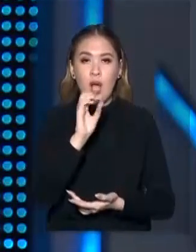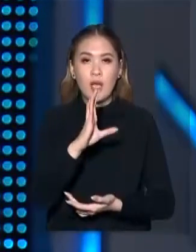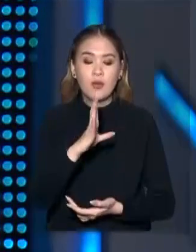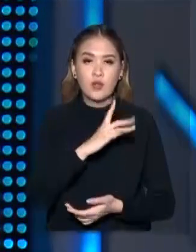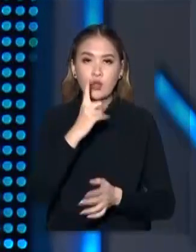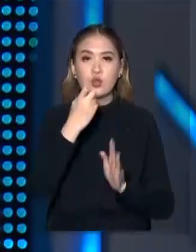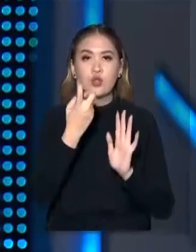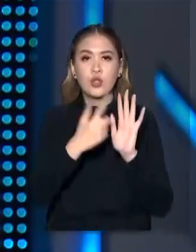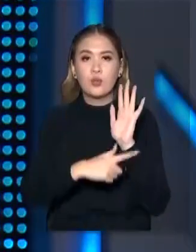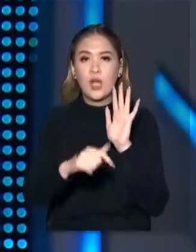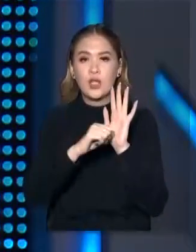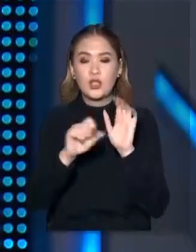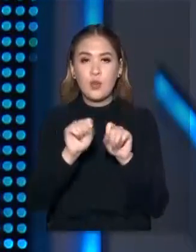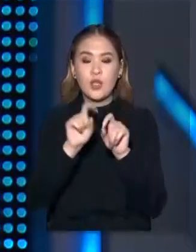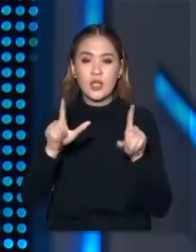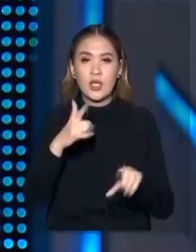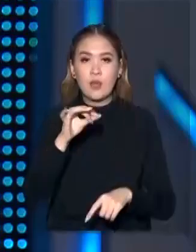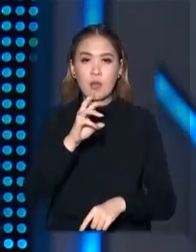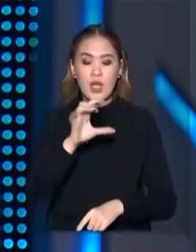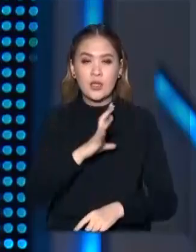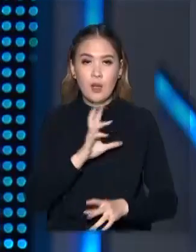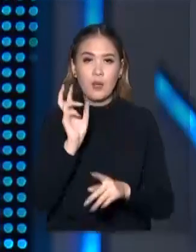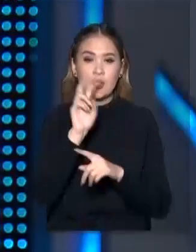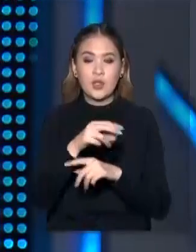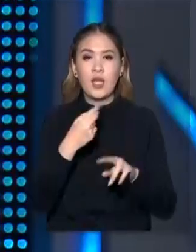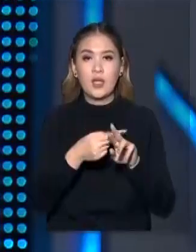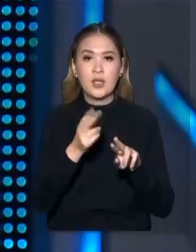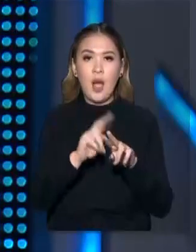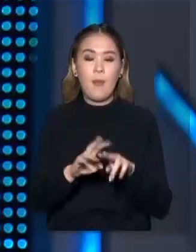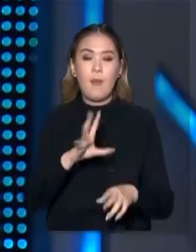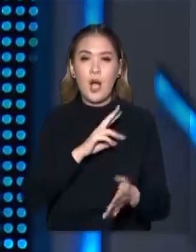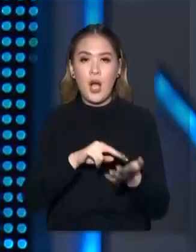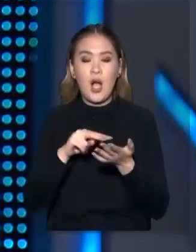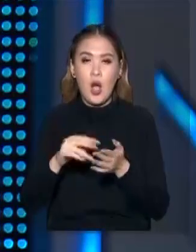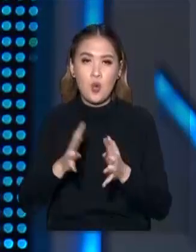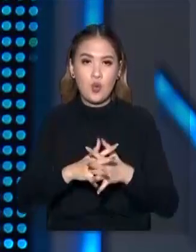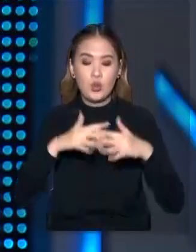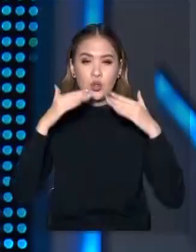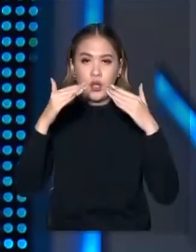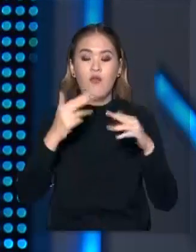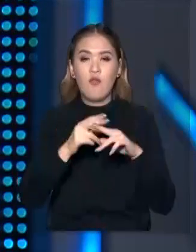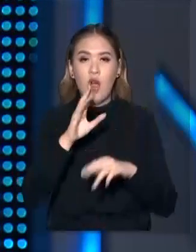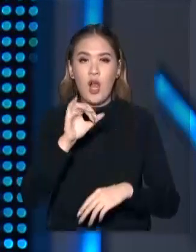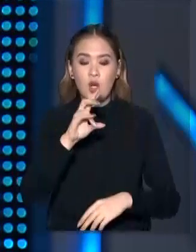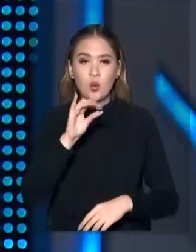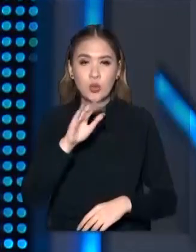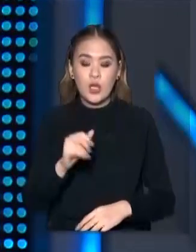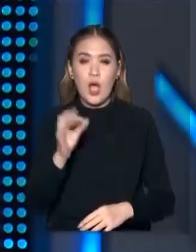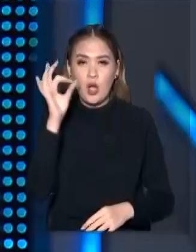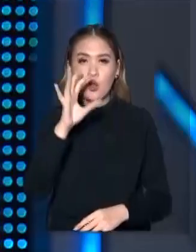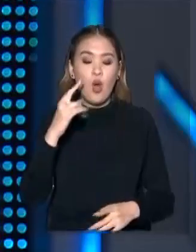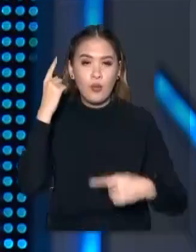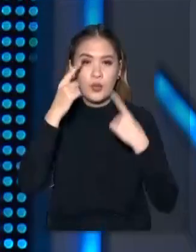нөмірі 176 мектеп гимназиясына барды. Ол инфляция мен баға өсімі және ұлттық валюта бағамына қатысты ойын